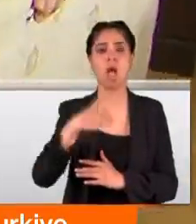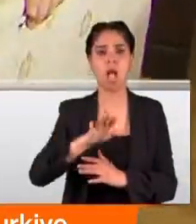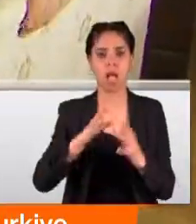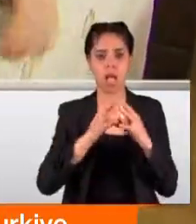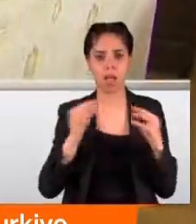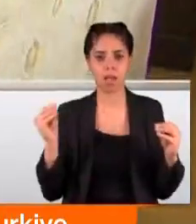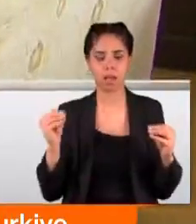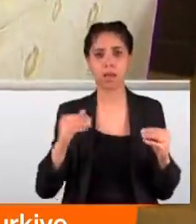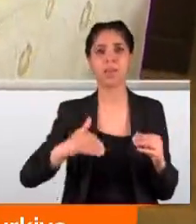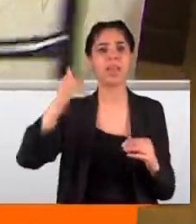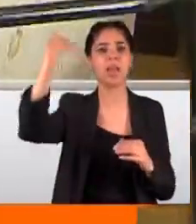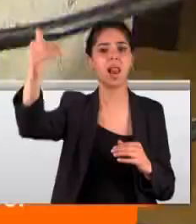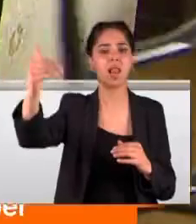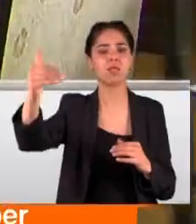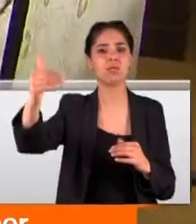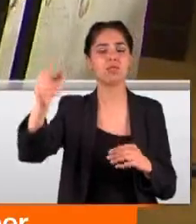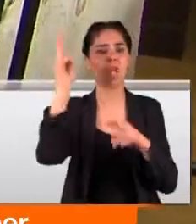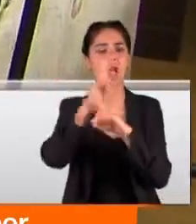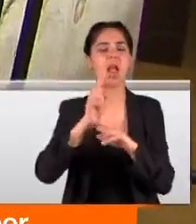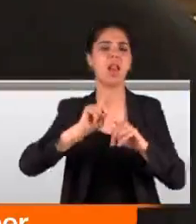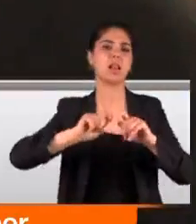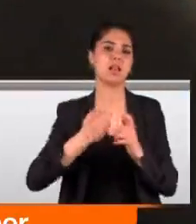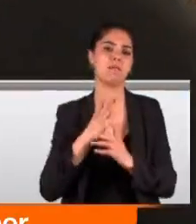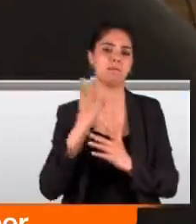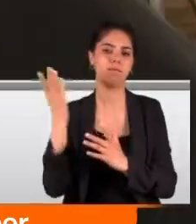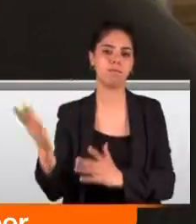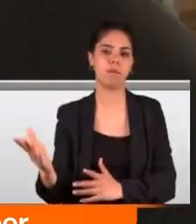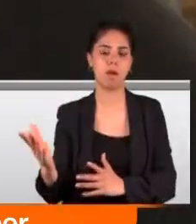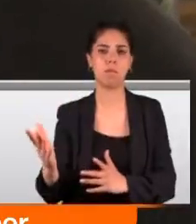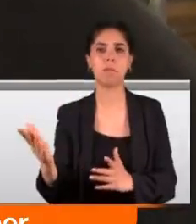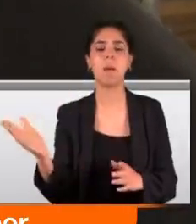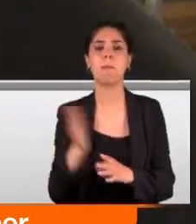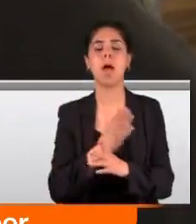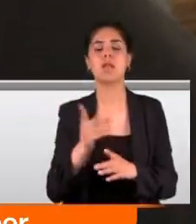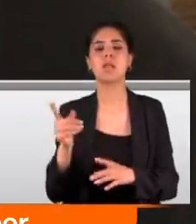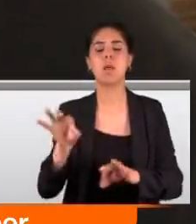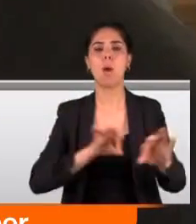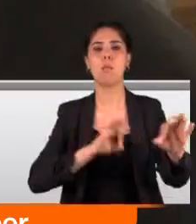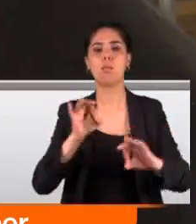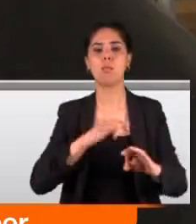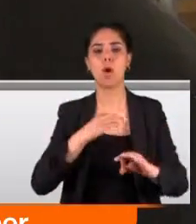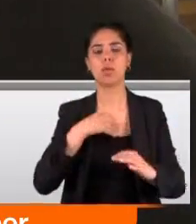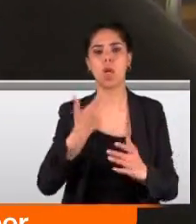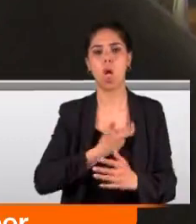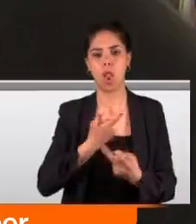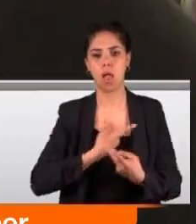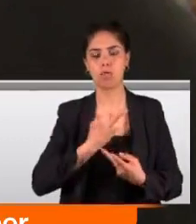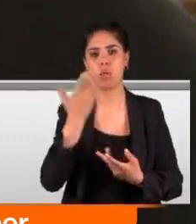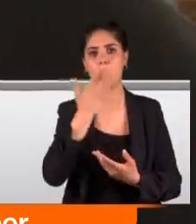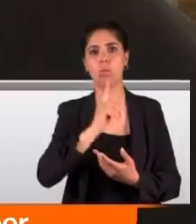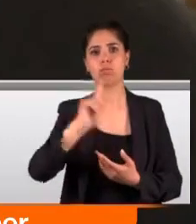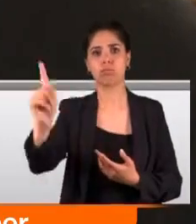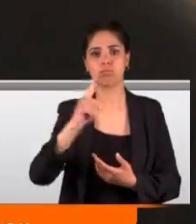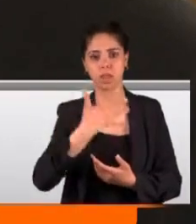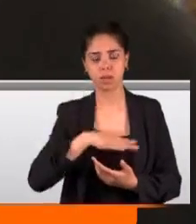bacağını hem de Geleceğe dair hayallerini kaybettik Metalurji Ve Malzeme mühendisliği okuyorum Muğla Üniversitesi'nde okuluma devam